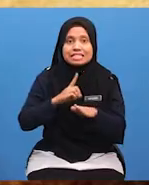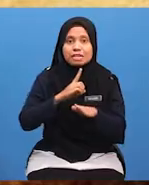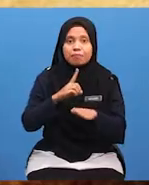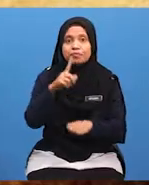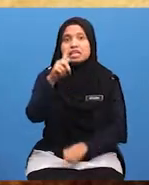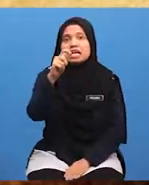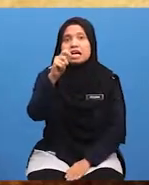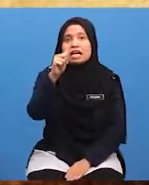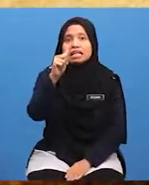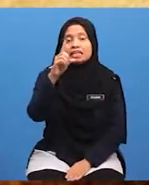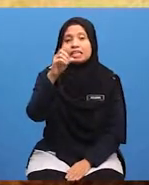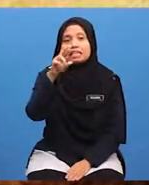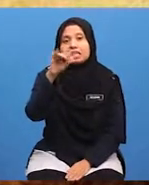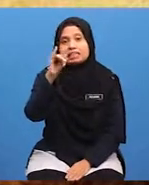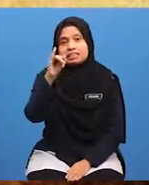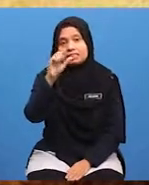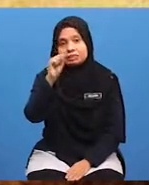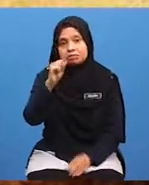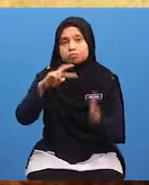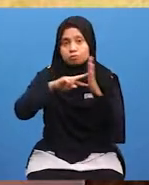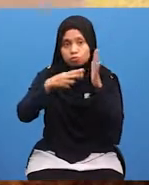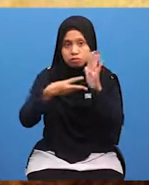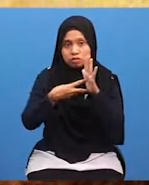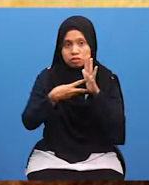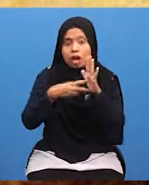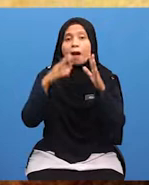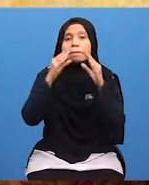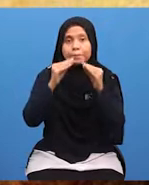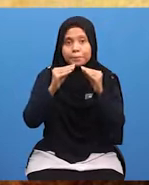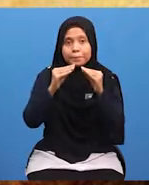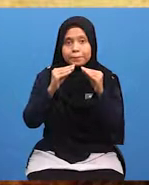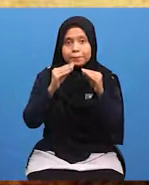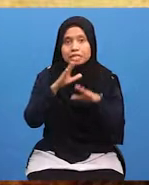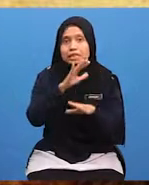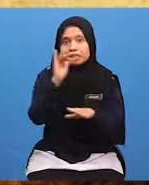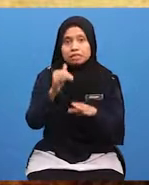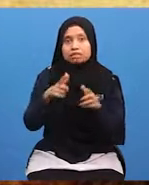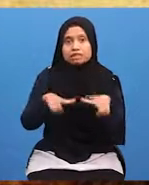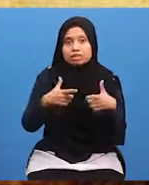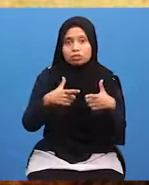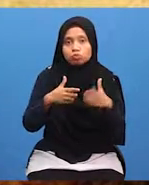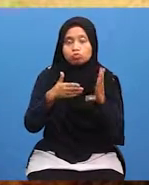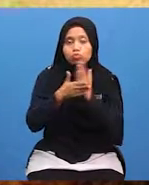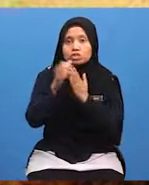tadris. Yang dimaksudkan dengan tadris ialah pengajaran yang dilakukan oleh